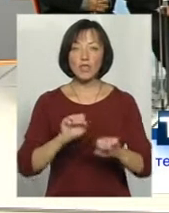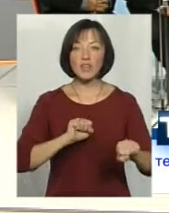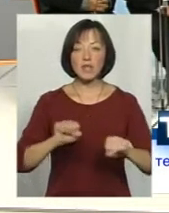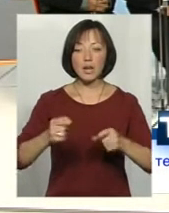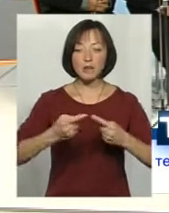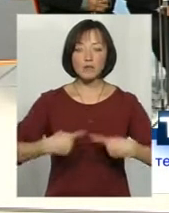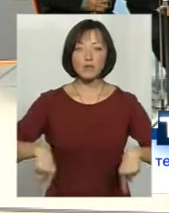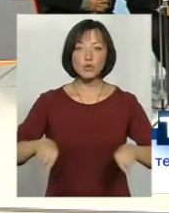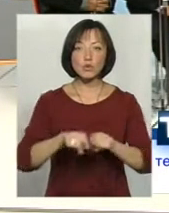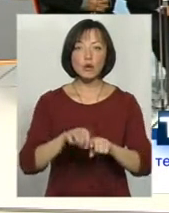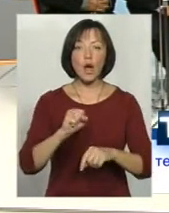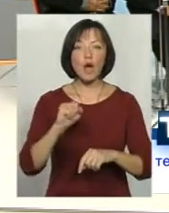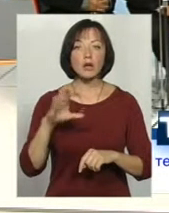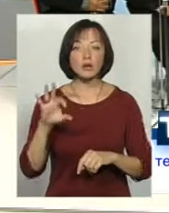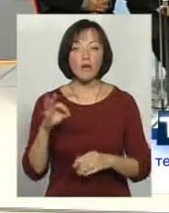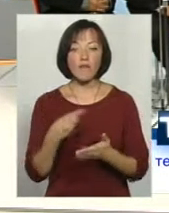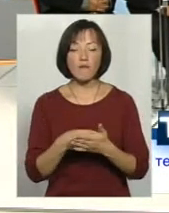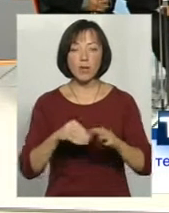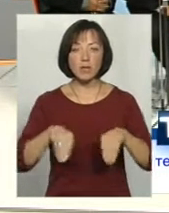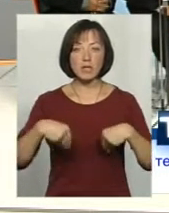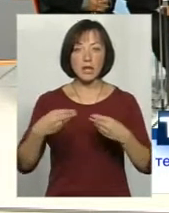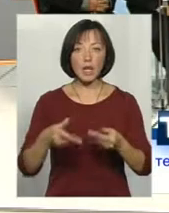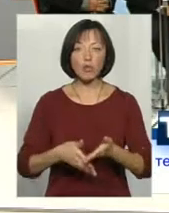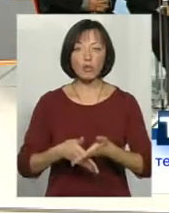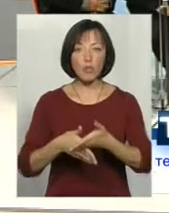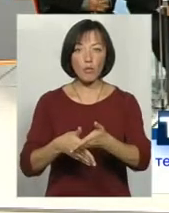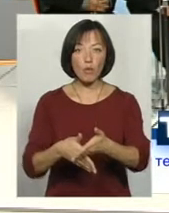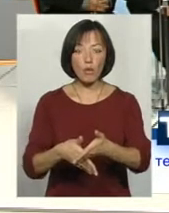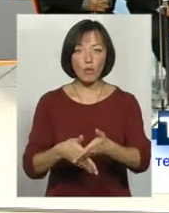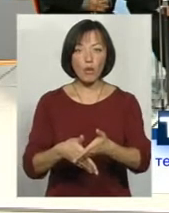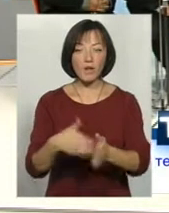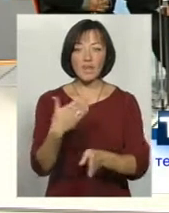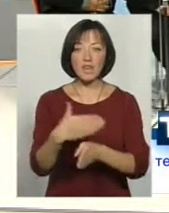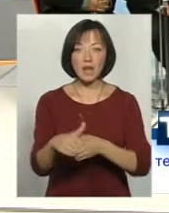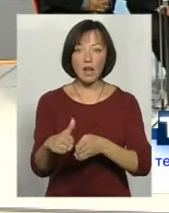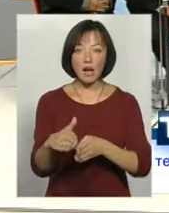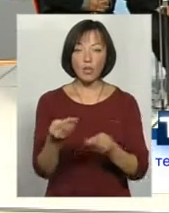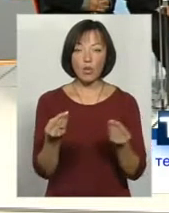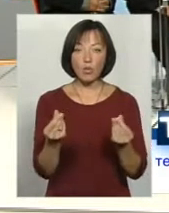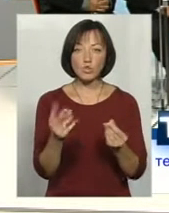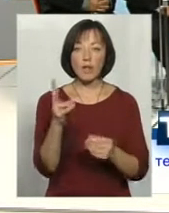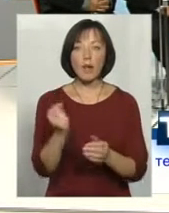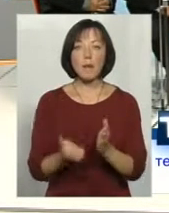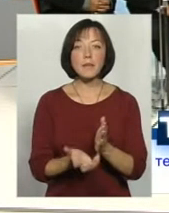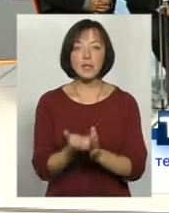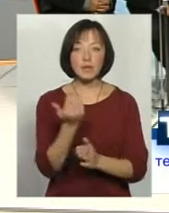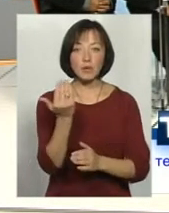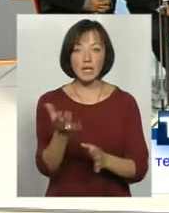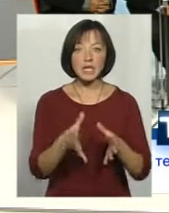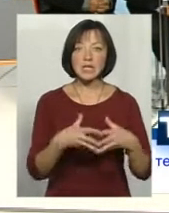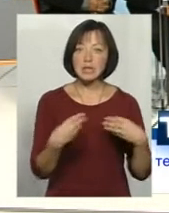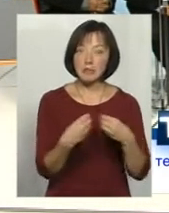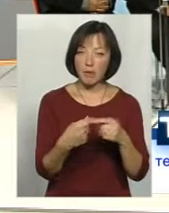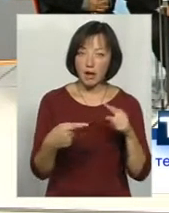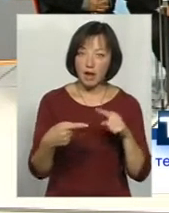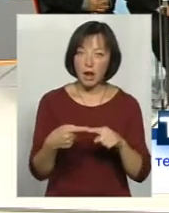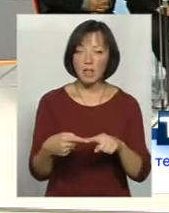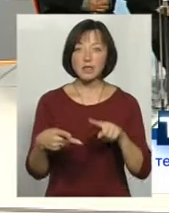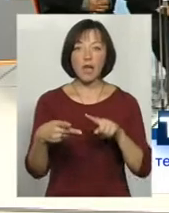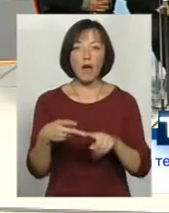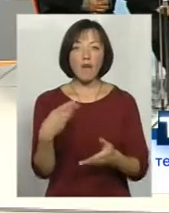зону антитерористичної операції, фонд надає допомогу їм, виділяючи певні кошти на підтримку їхніх сімей. Раз. Фонд